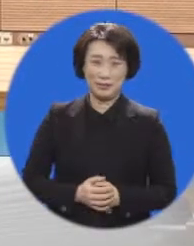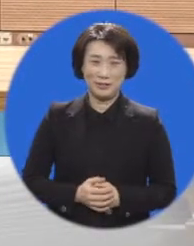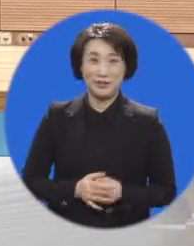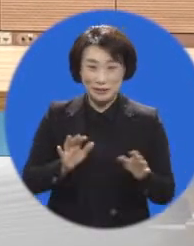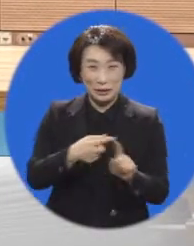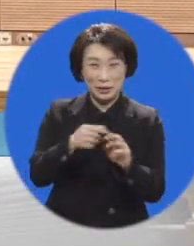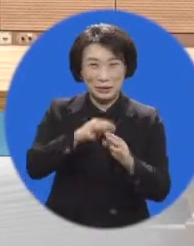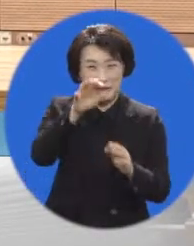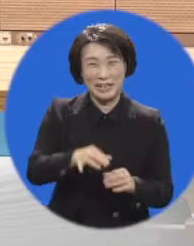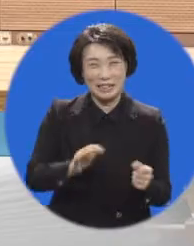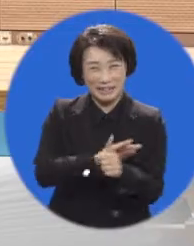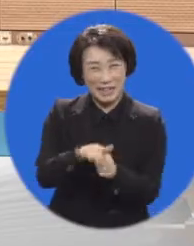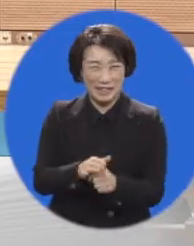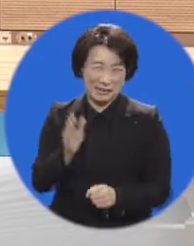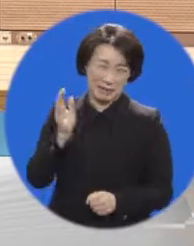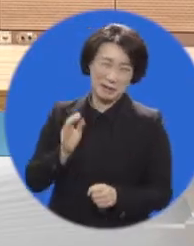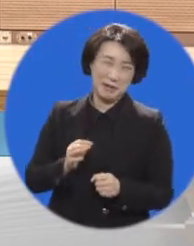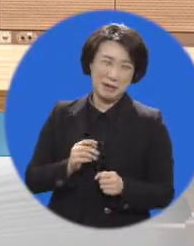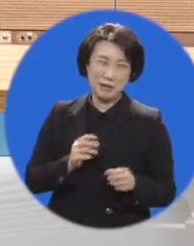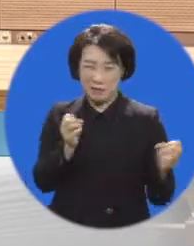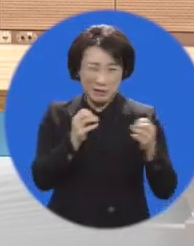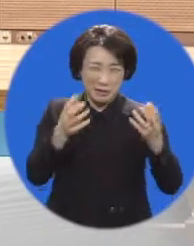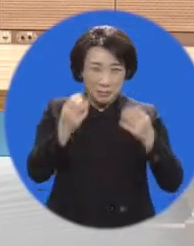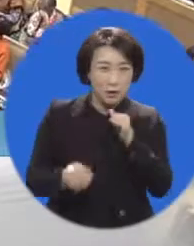그러면서 교회에서는 사랑 말을 많이 하잖아요.